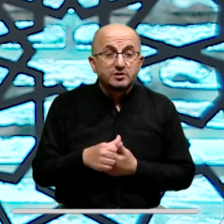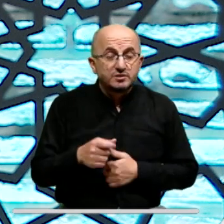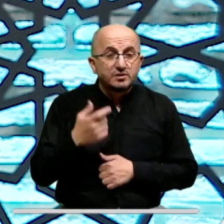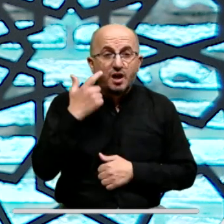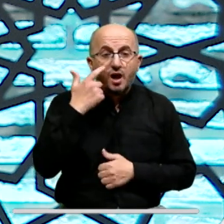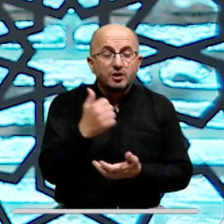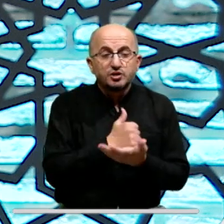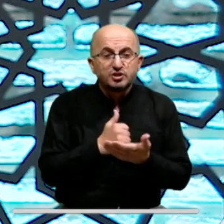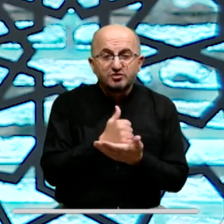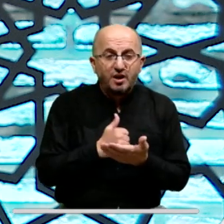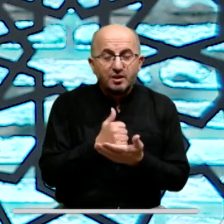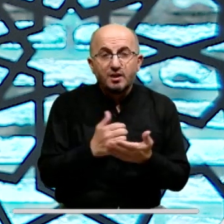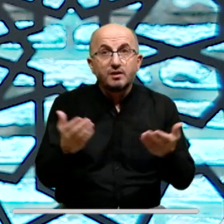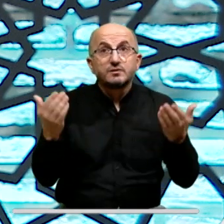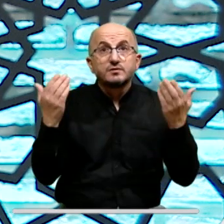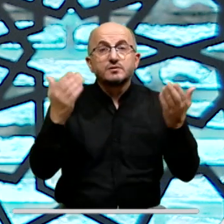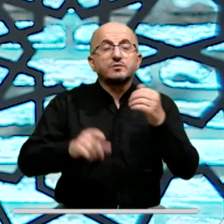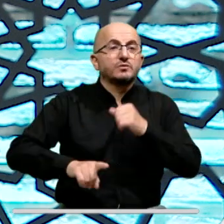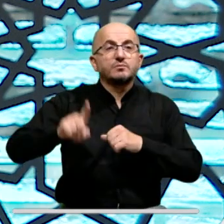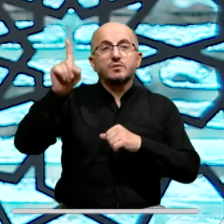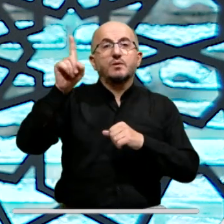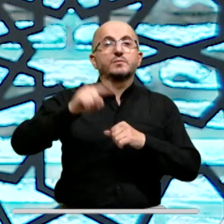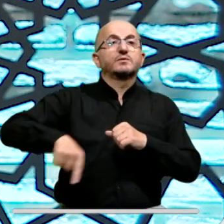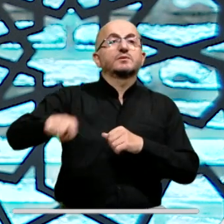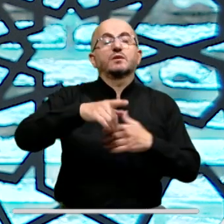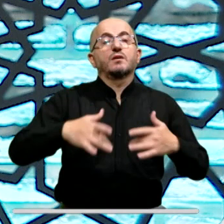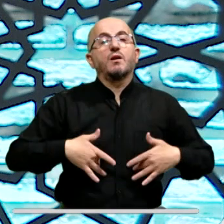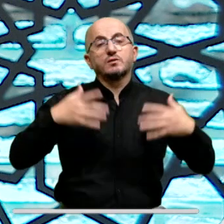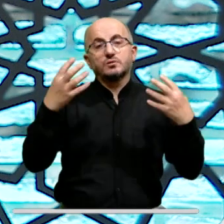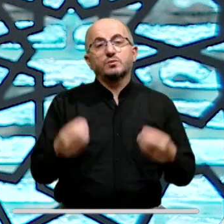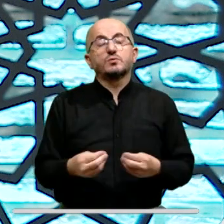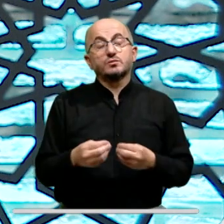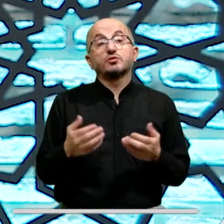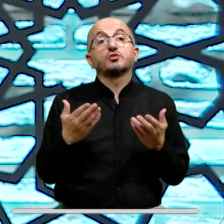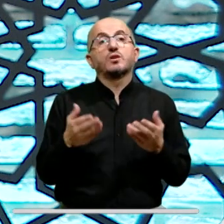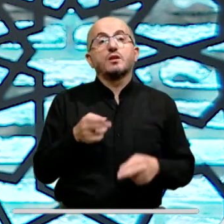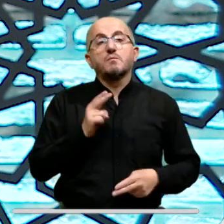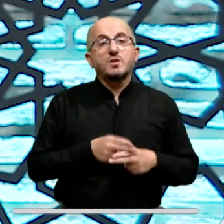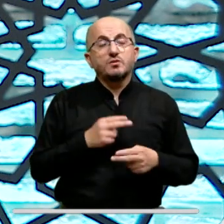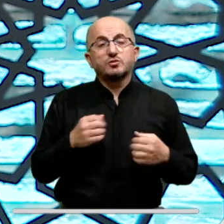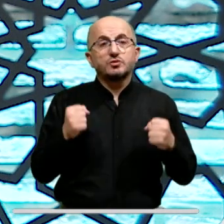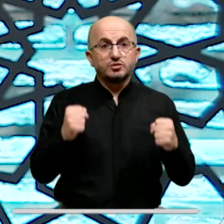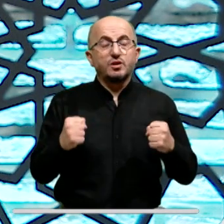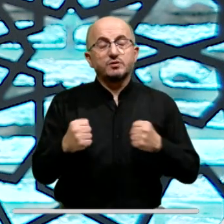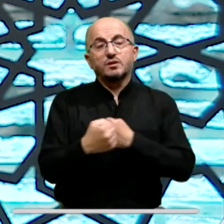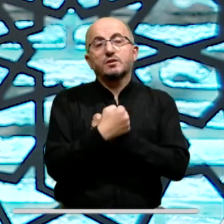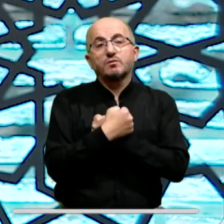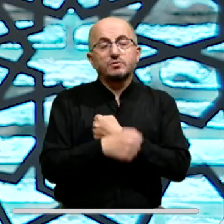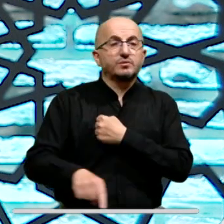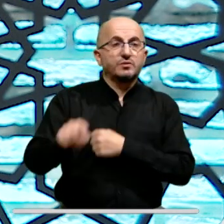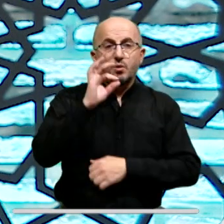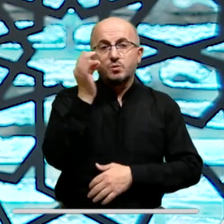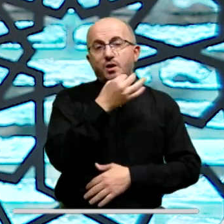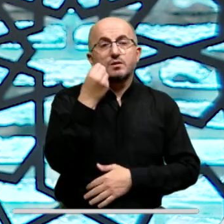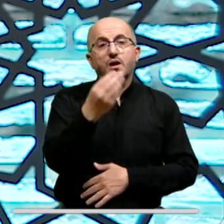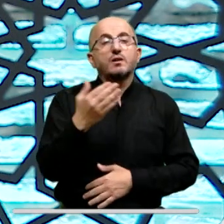hayırlı şifalar niyaz ediyorum Cenab-ı Allah'tan. Rabbim sizden de razı olsun. İnşallah bir an evvel sıhhatine kavuşur. Size de kolaylıklar